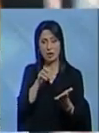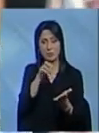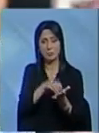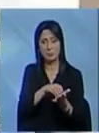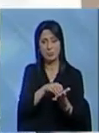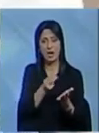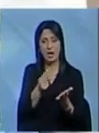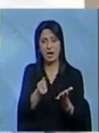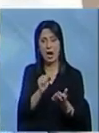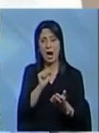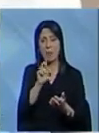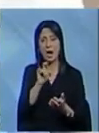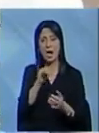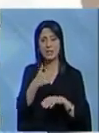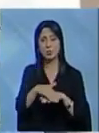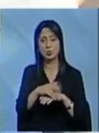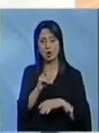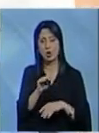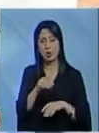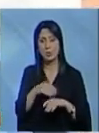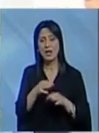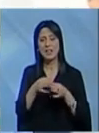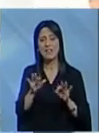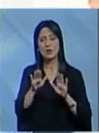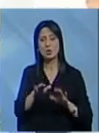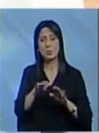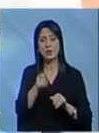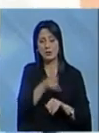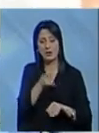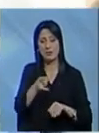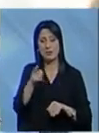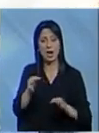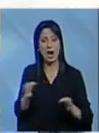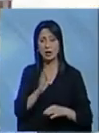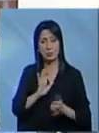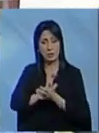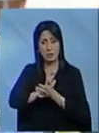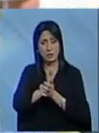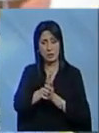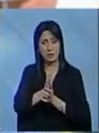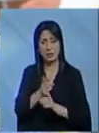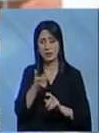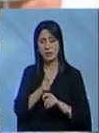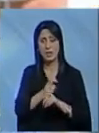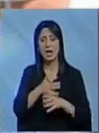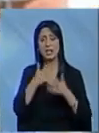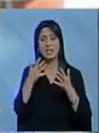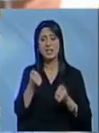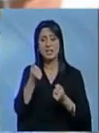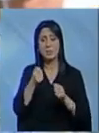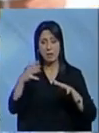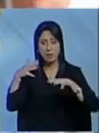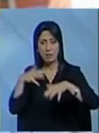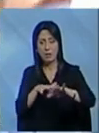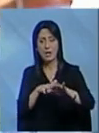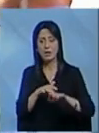შესაძლებელი გადახდა. კოტე აფხაზის ქუჩაზე თავისუფალი ადგილი საპარკინგო სივრცეში არასოდეს ყოფილა, იმიტომ რომ ძალიან დიდია მანქანების